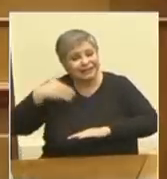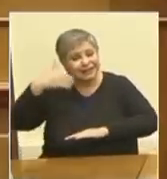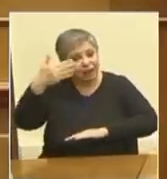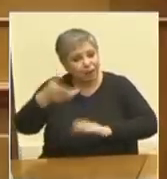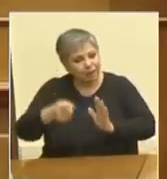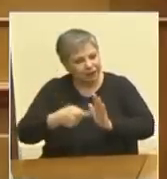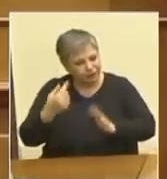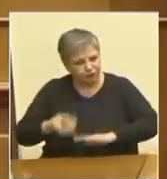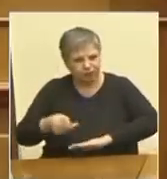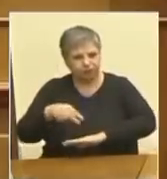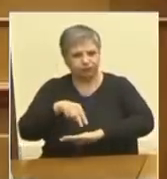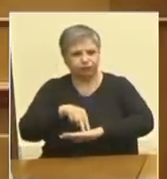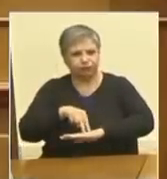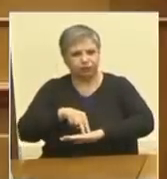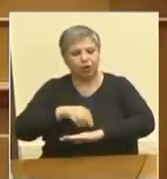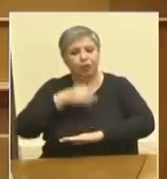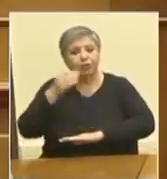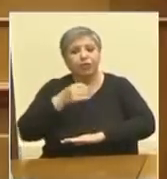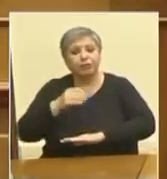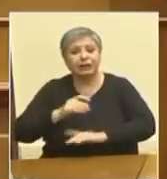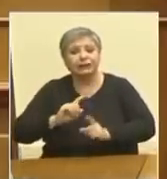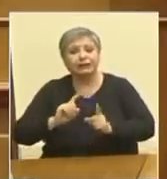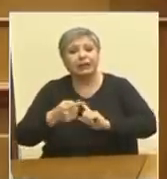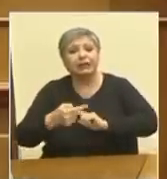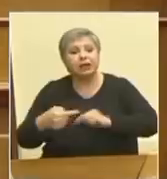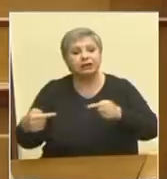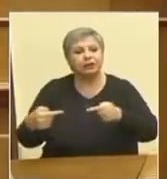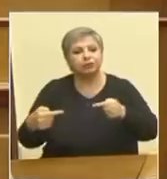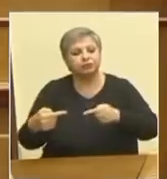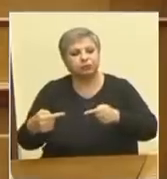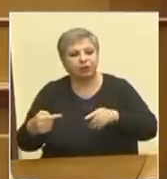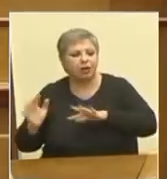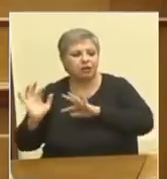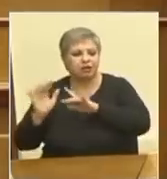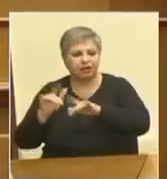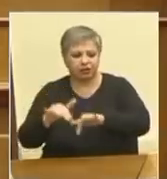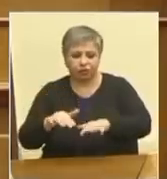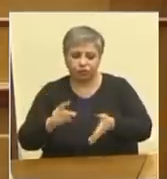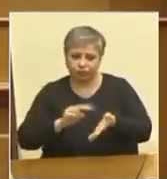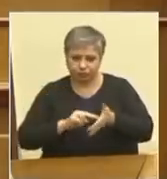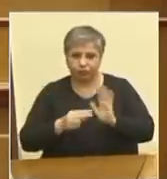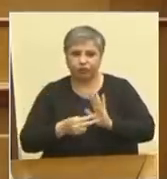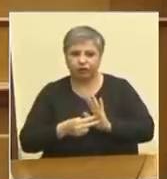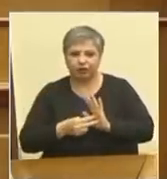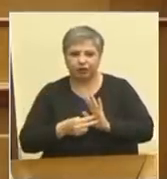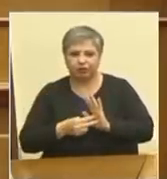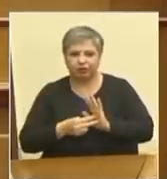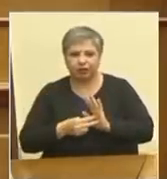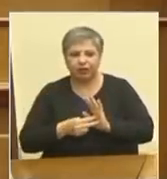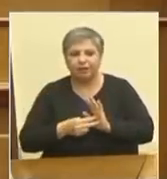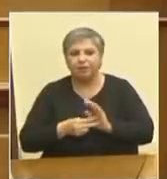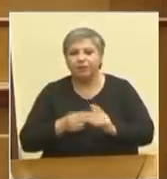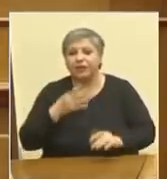βήμα για αντισυγκεντρώσεις, να είστε πολύ προσεκτικός. Όχι μόνο διότι